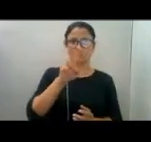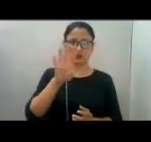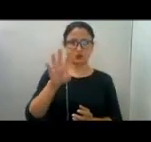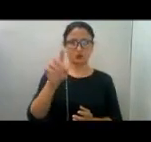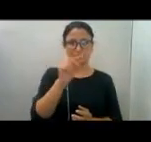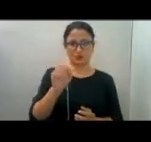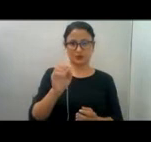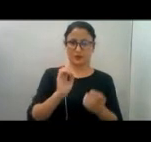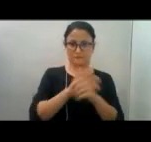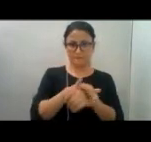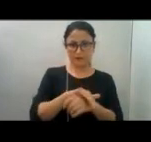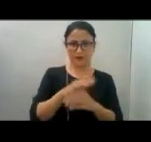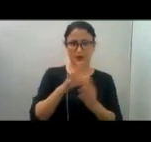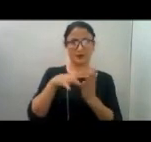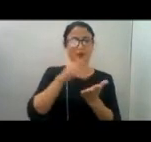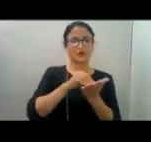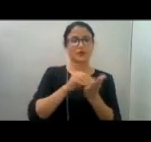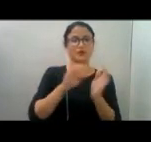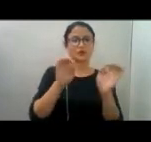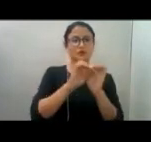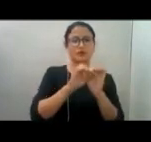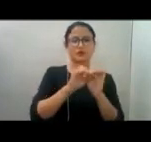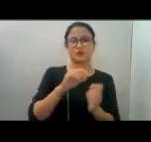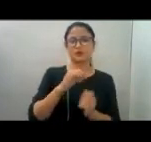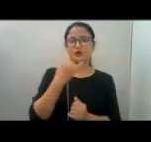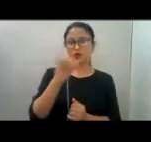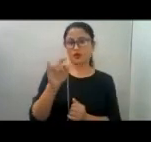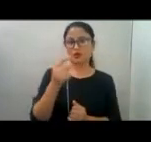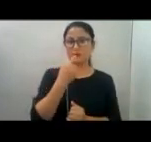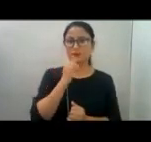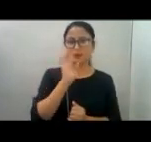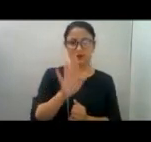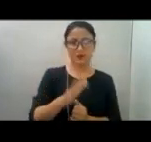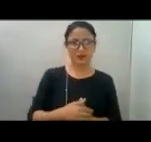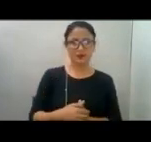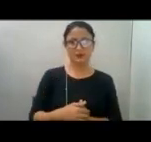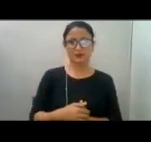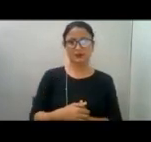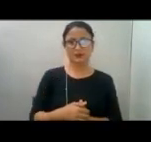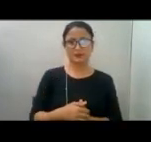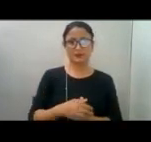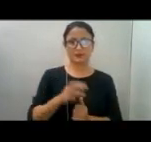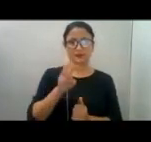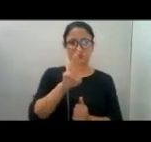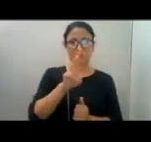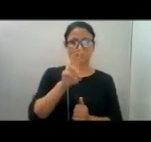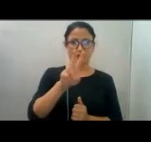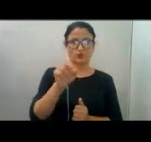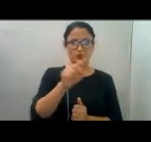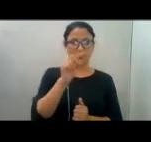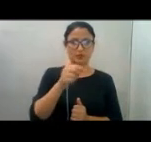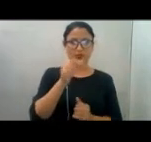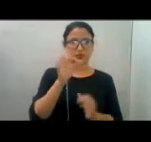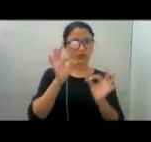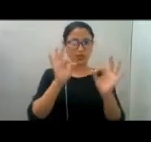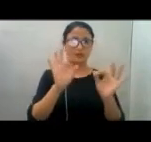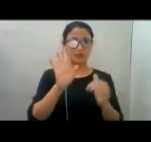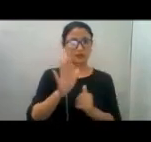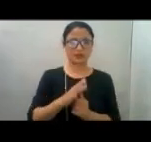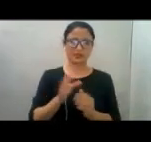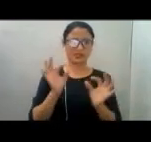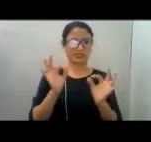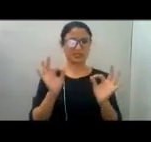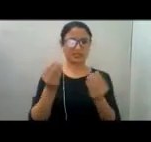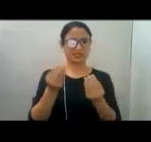24%भन्दा अलिकति बढीले पारिवारिक अब सम्बन्ध एकदम नराम्रो भन्नुभएको छ भने 32%को नराम्रै छ, ठिकै